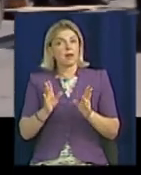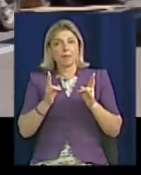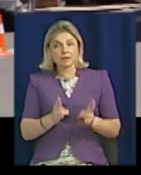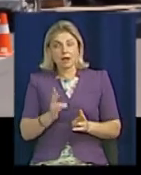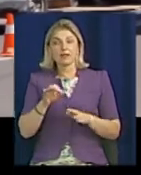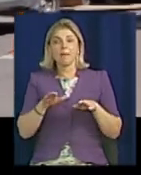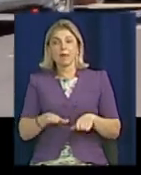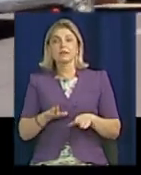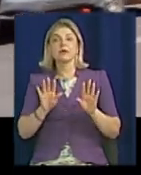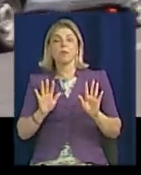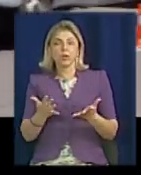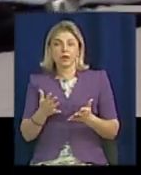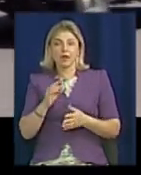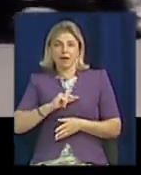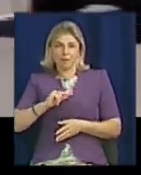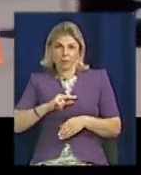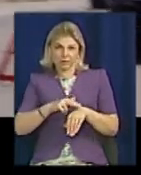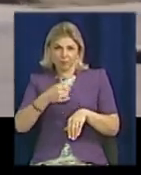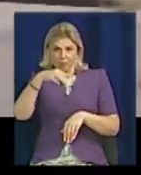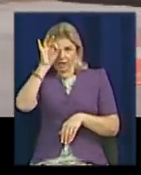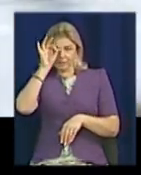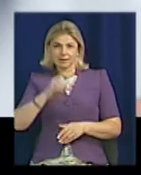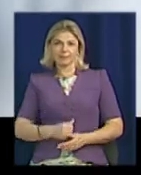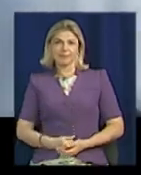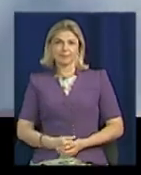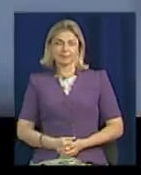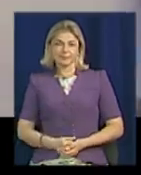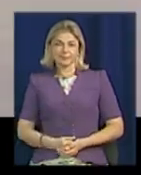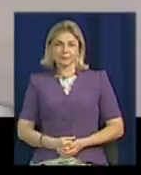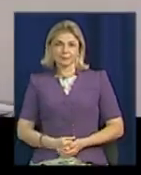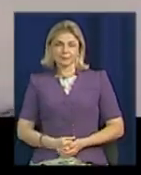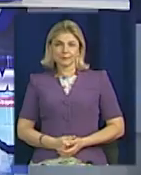місце події працюють співробітники поліції.